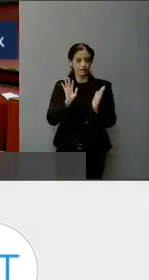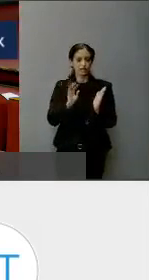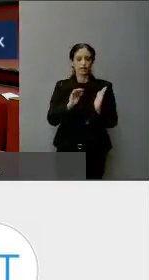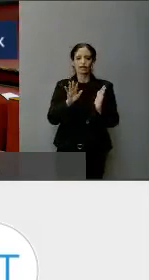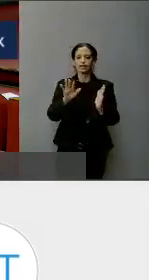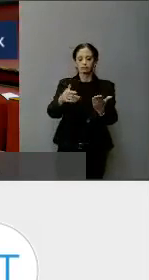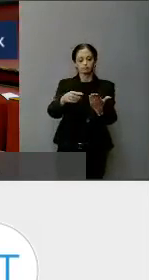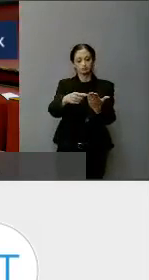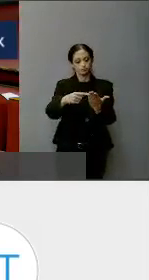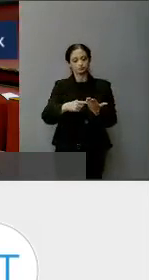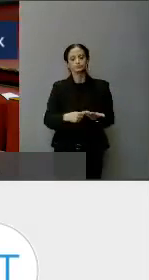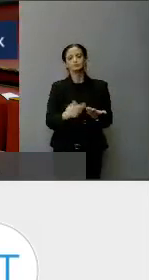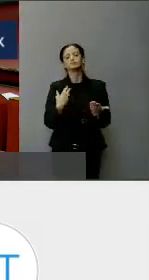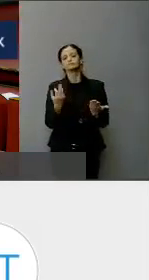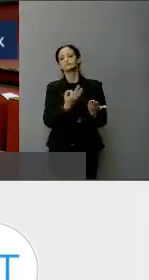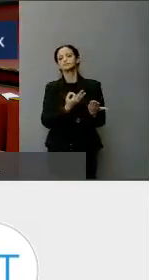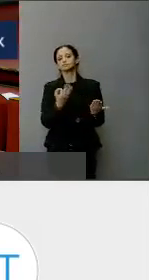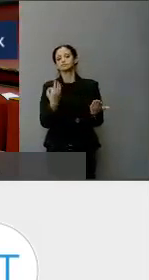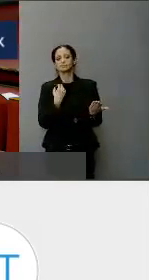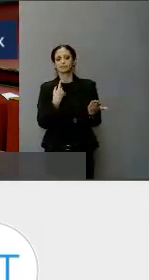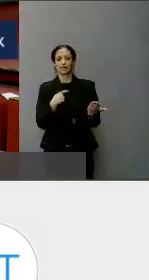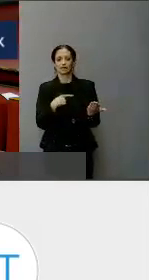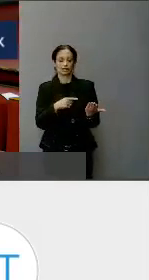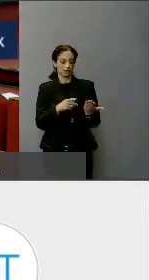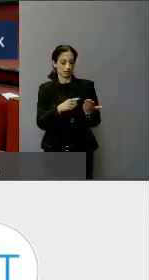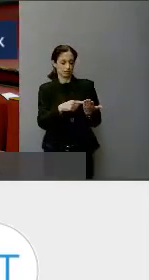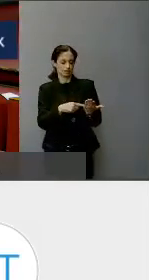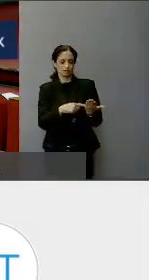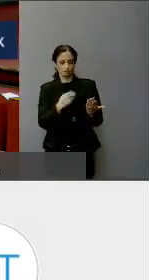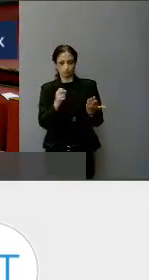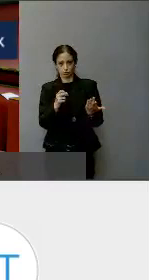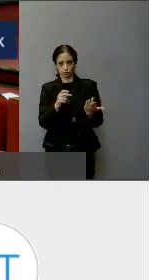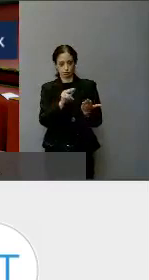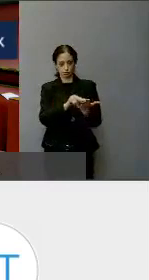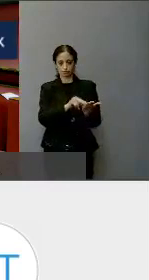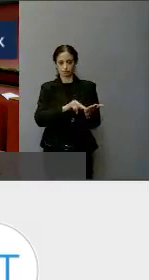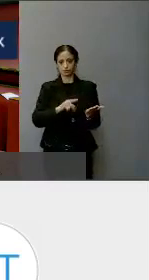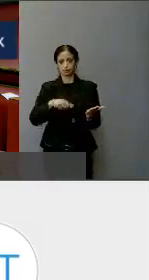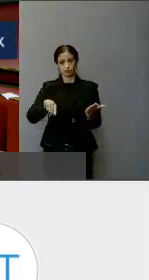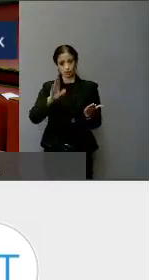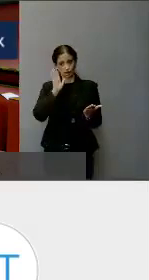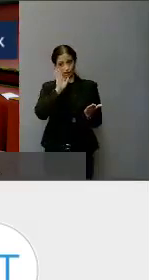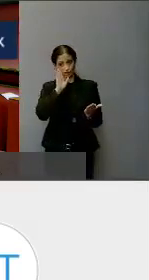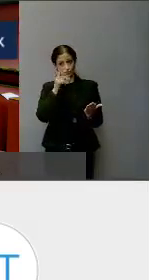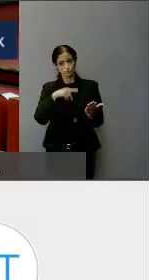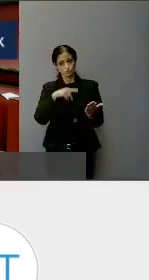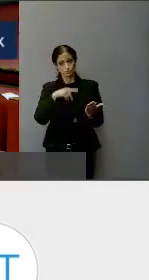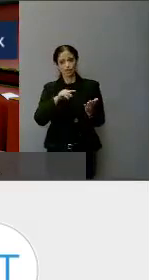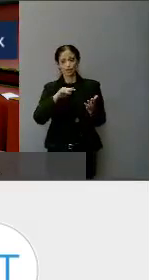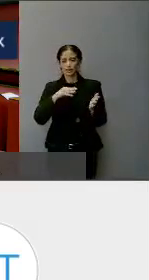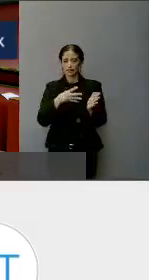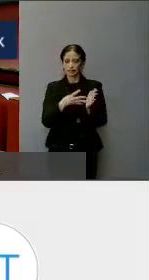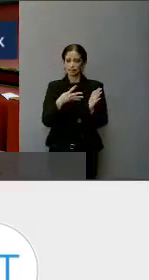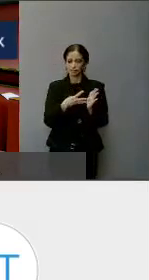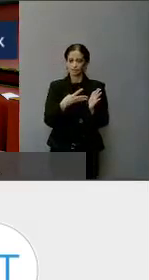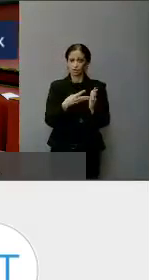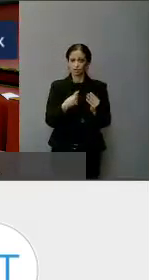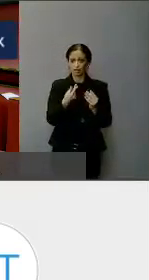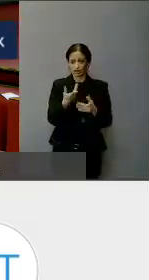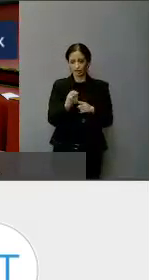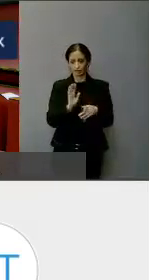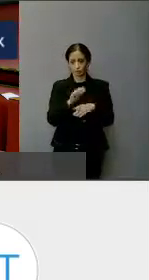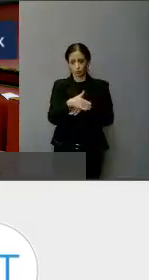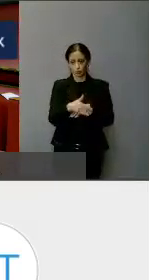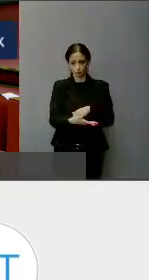e vi chiediamo però di superare tutte queste criticità perché sono tante perché le criticità che sono state messe in evidenza soprattutto